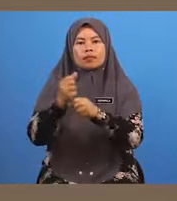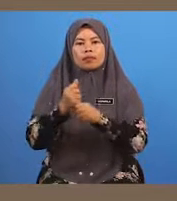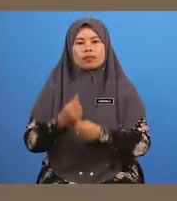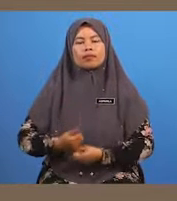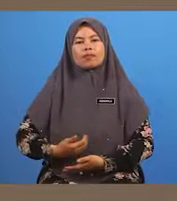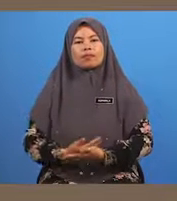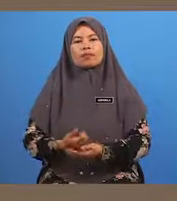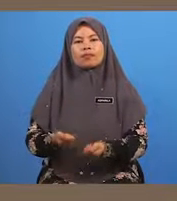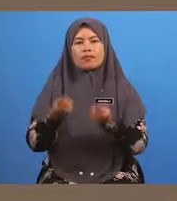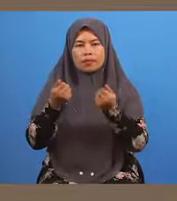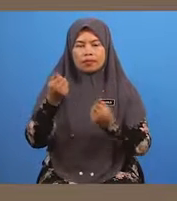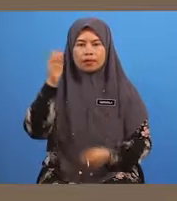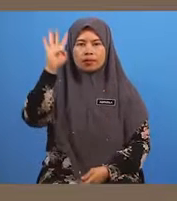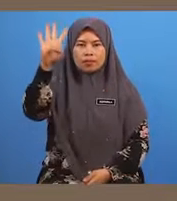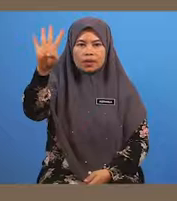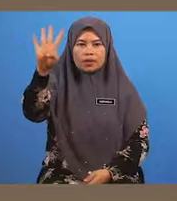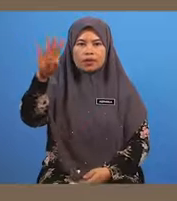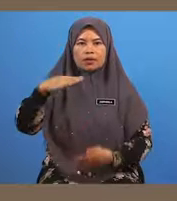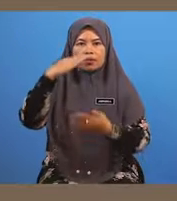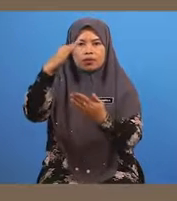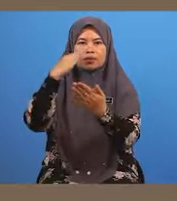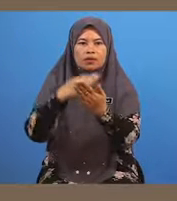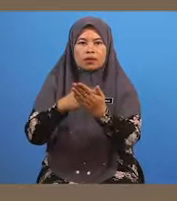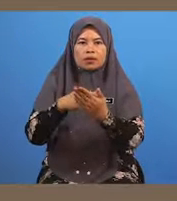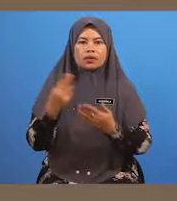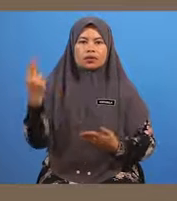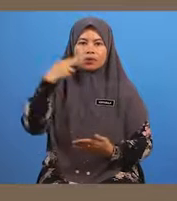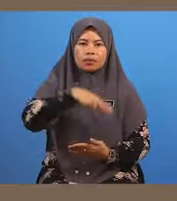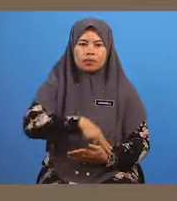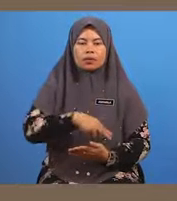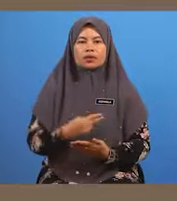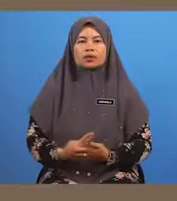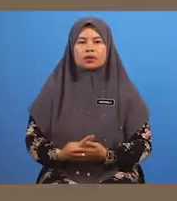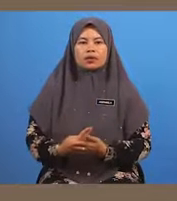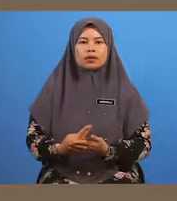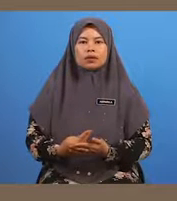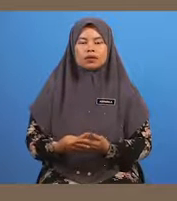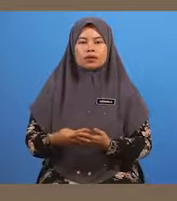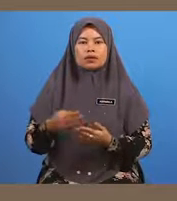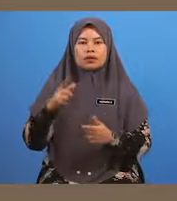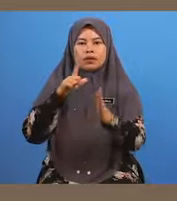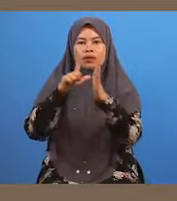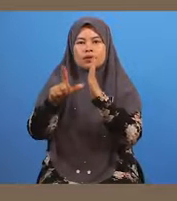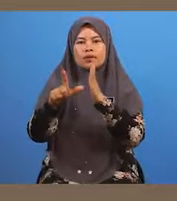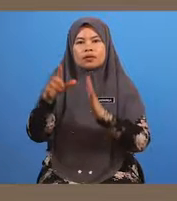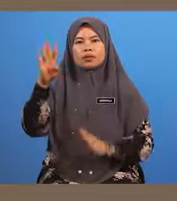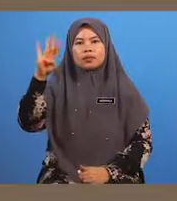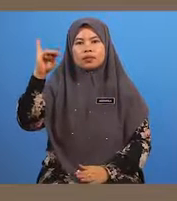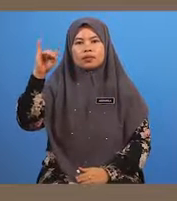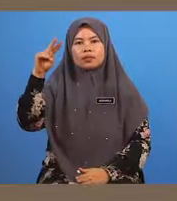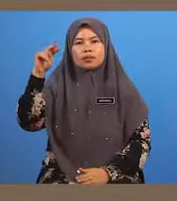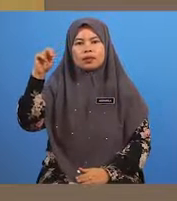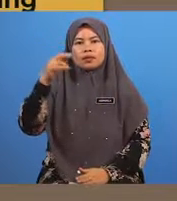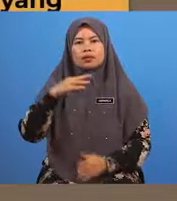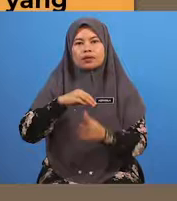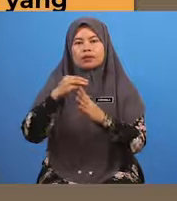Keempat, menghuraikan hikmah larangan membin dan membintikan anak angkat kepada bapa angkat. Dan